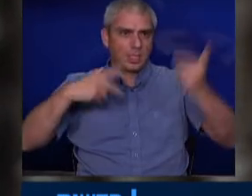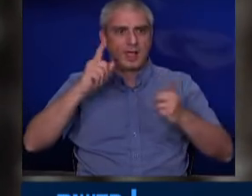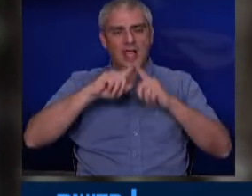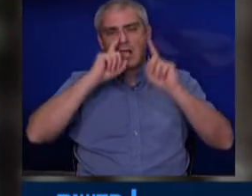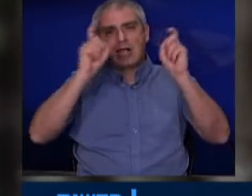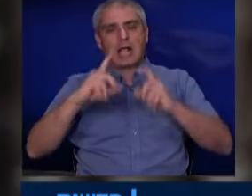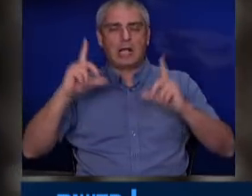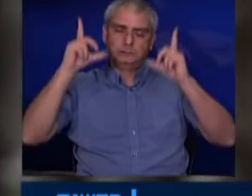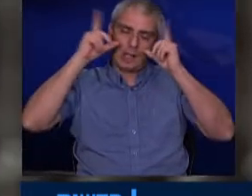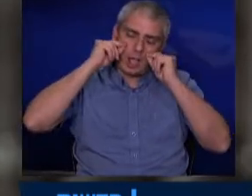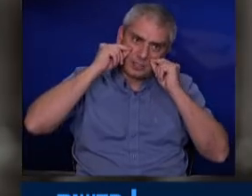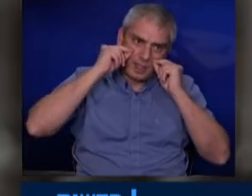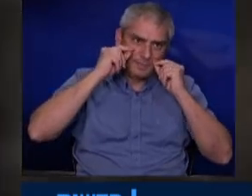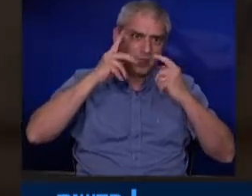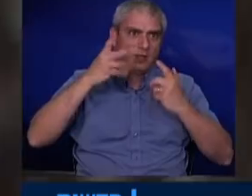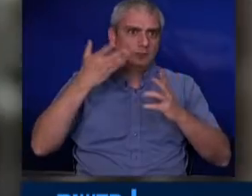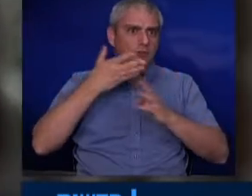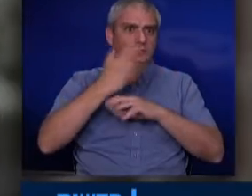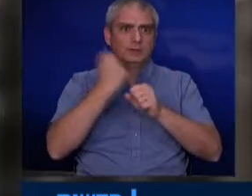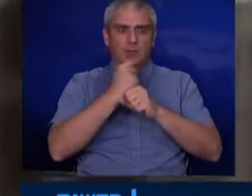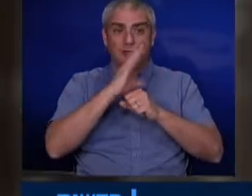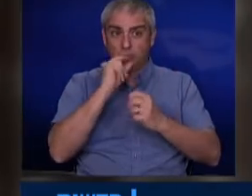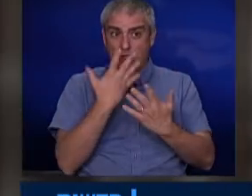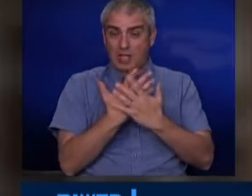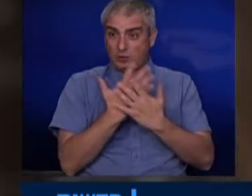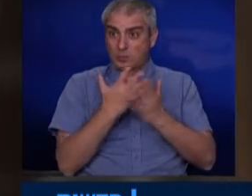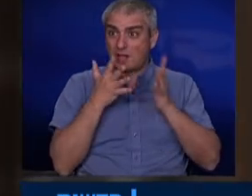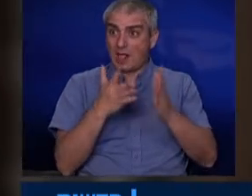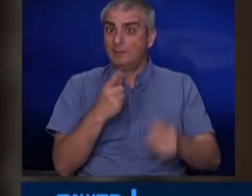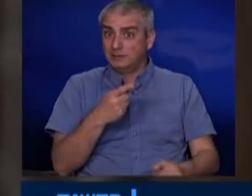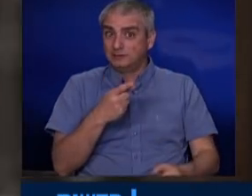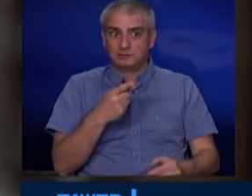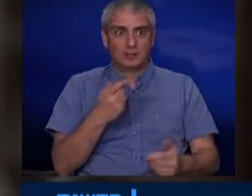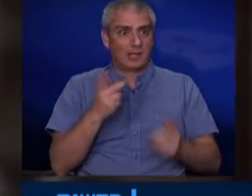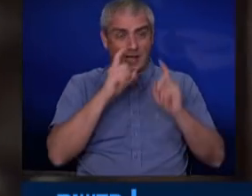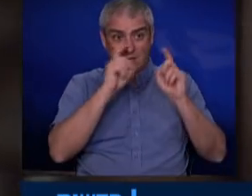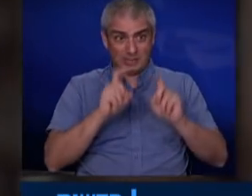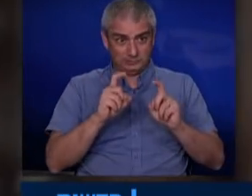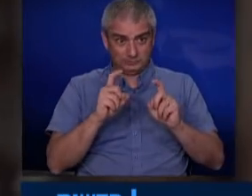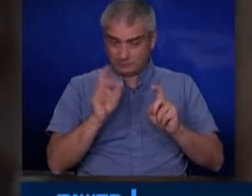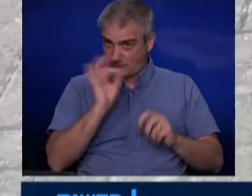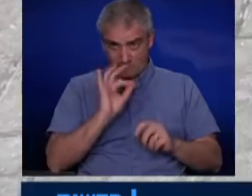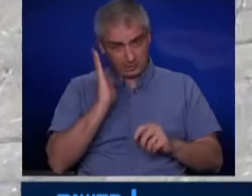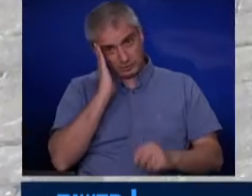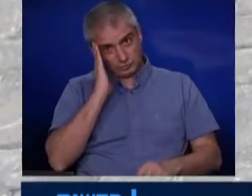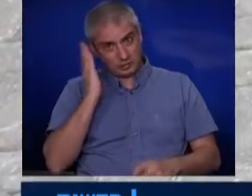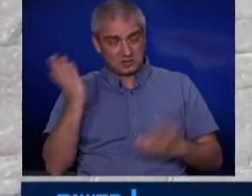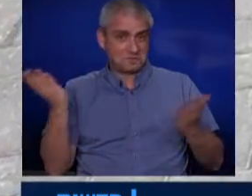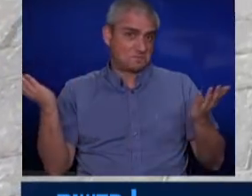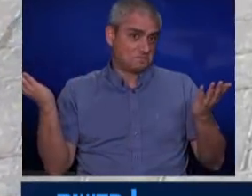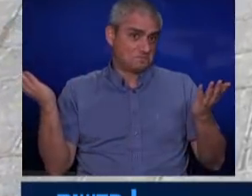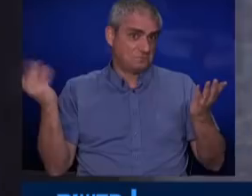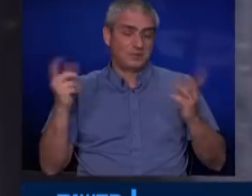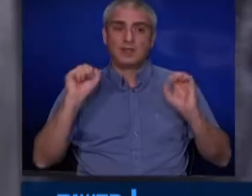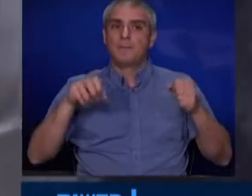גז הרדמה שנכנס לפעילות. אם יש עדות לפריצה, אז הגז הזה כנראה שגם עדיין ישן. בעלי